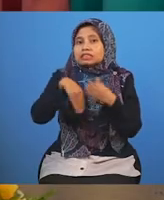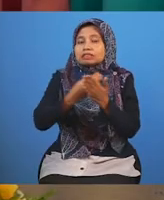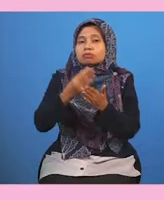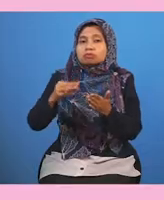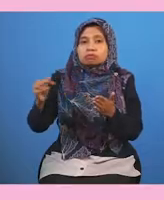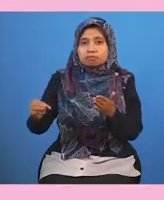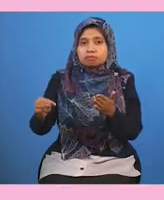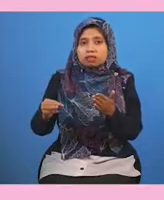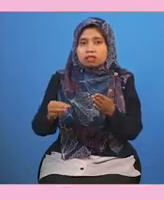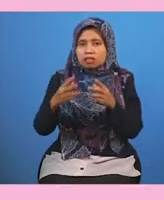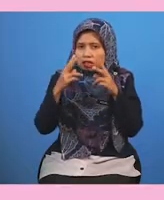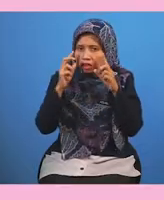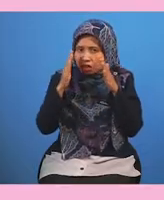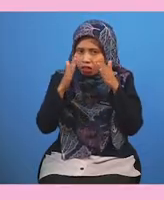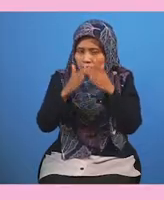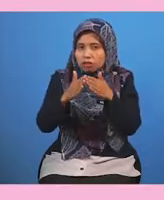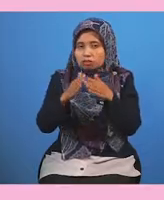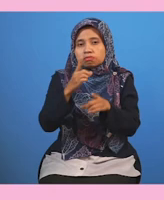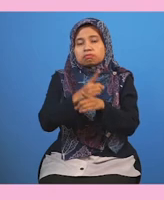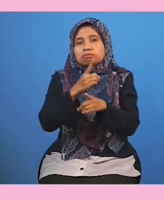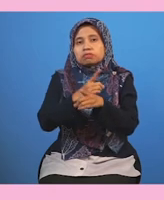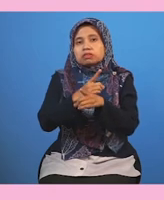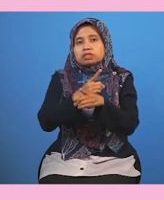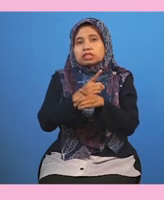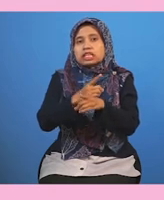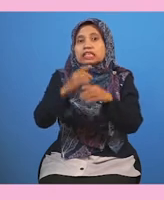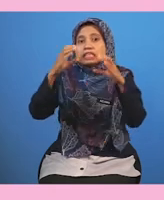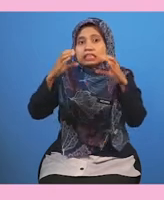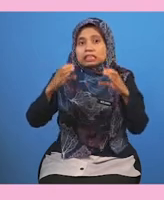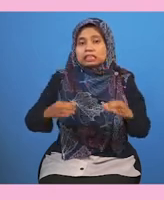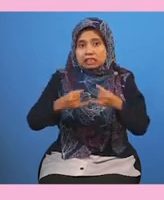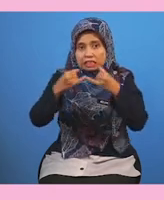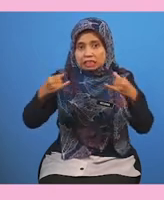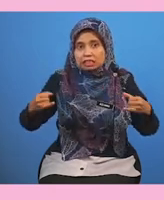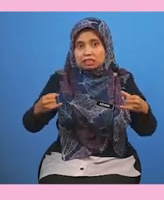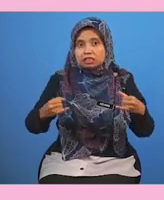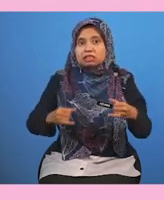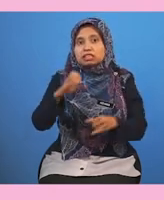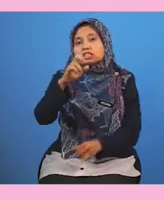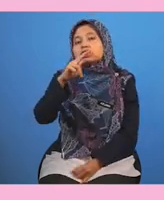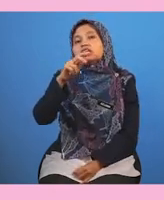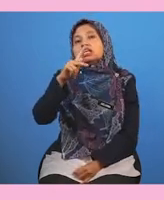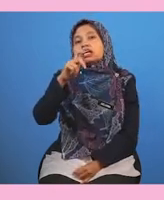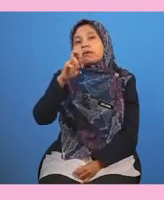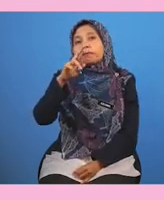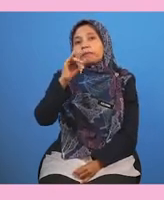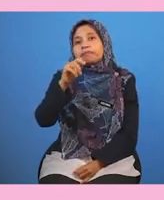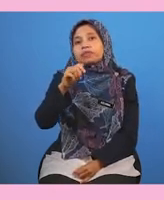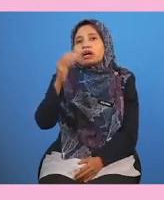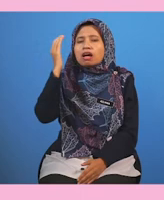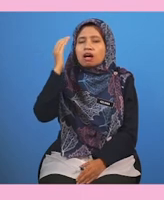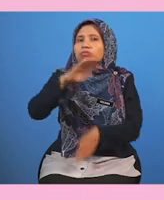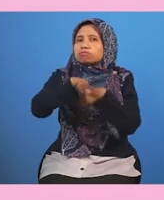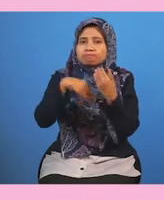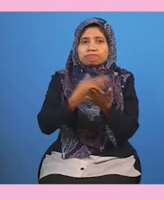Pelajar-pelajar sekalian, perhatikan di paparan, inilah ciri-ciri morfologi cengkerik. Tahukah para